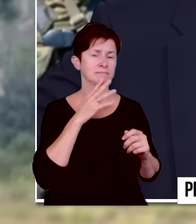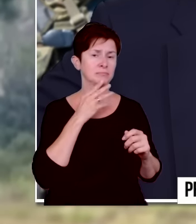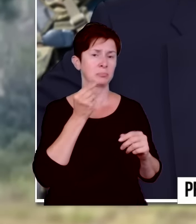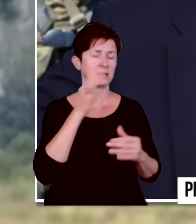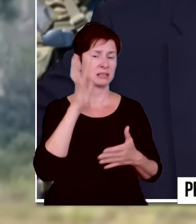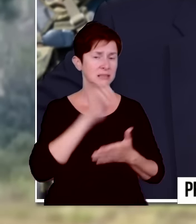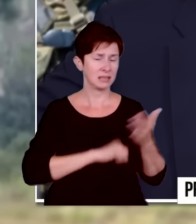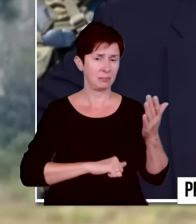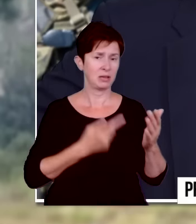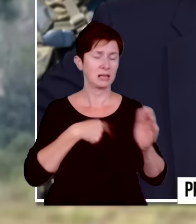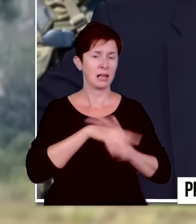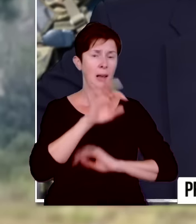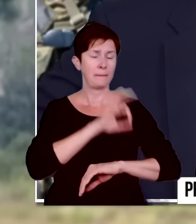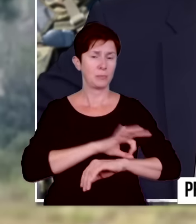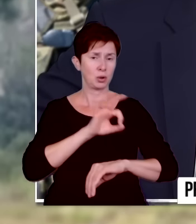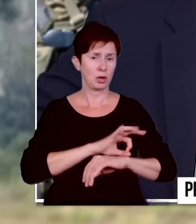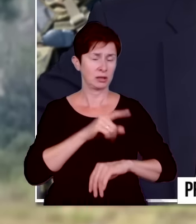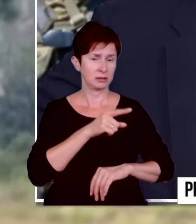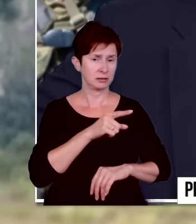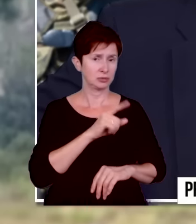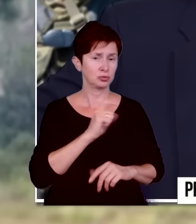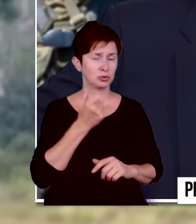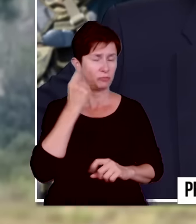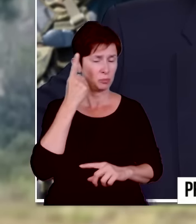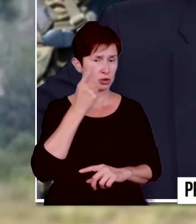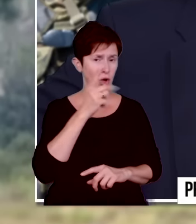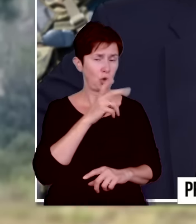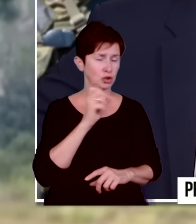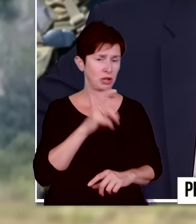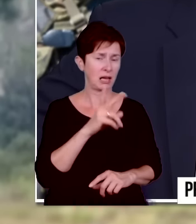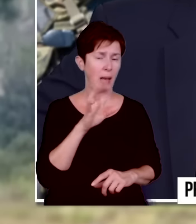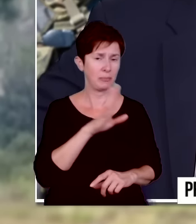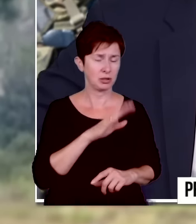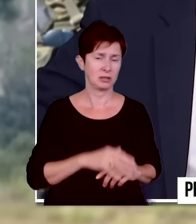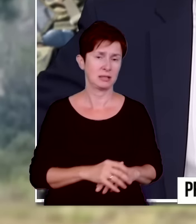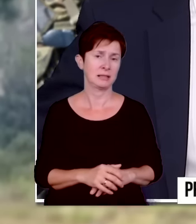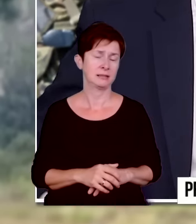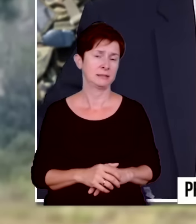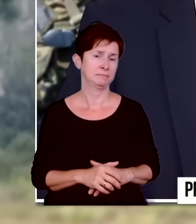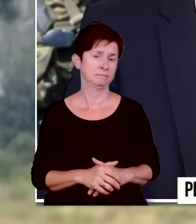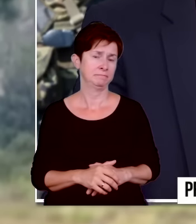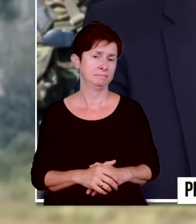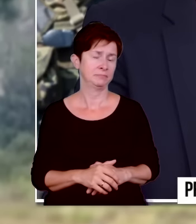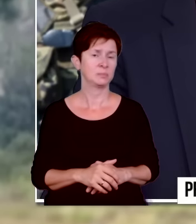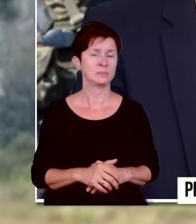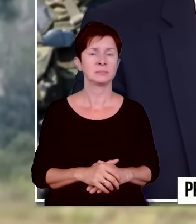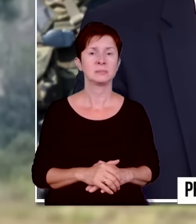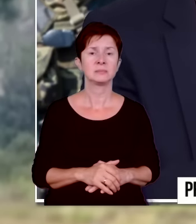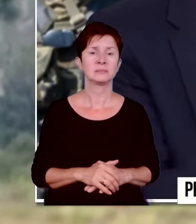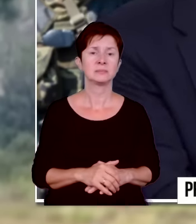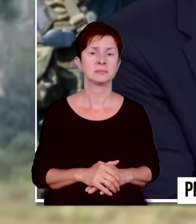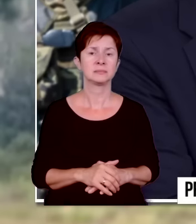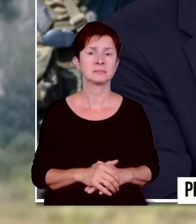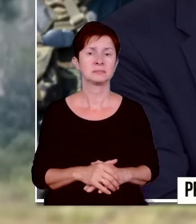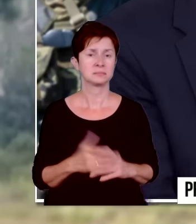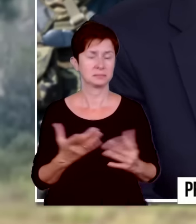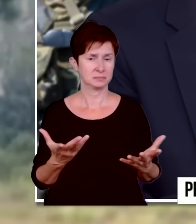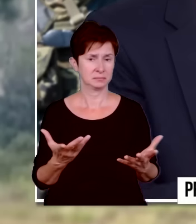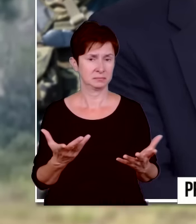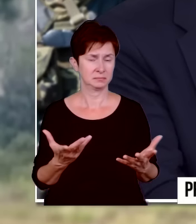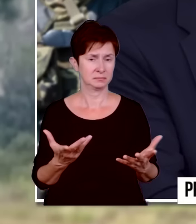projektów wicepremiera Koś kamysza duszenia politycznego grillowania politycznego swojego koalicjanta kosztem